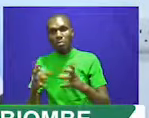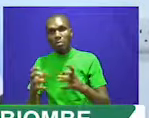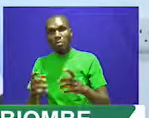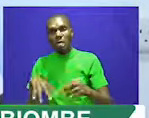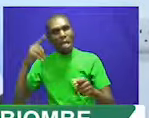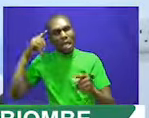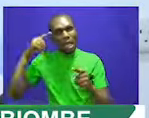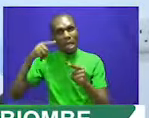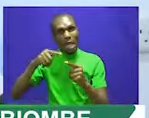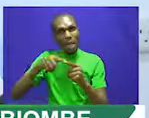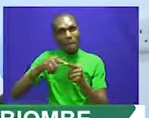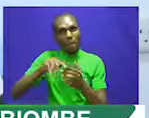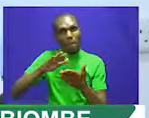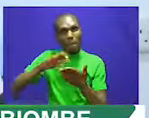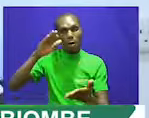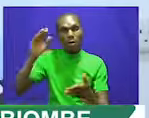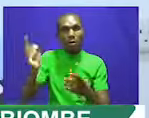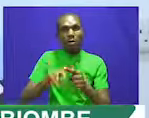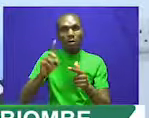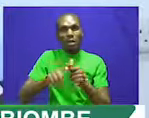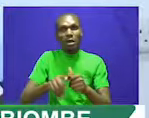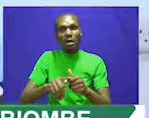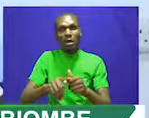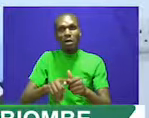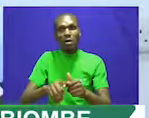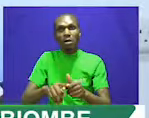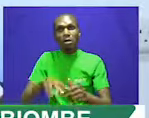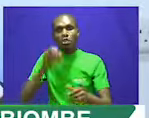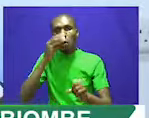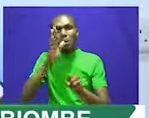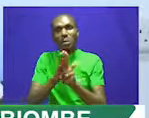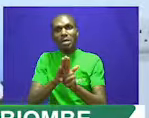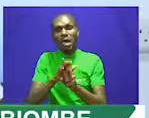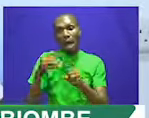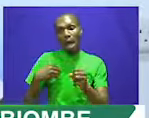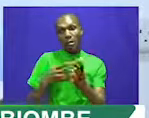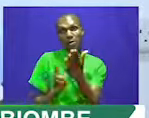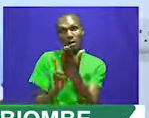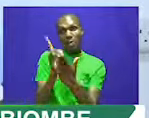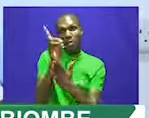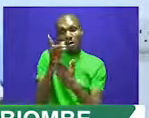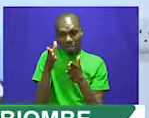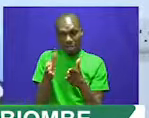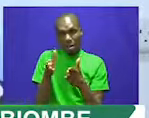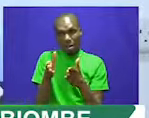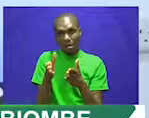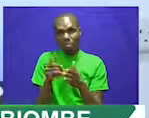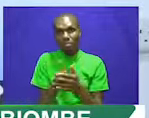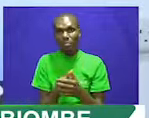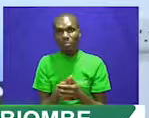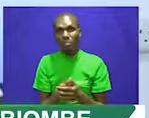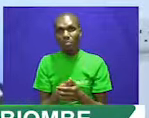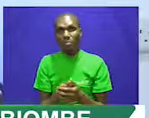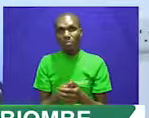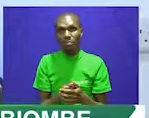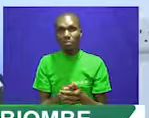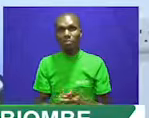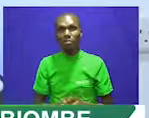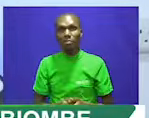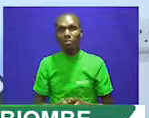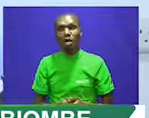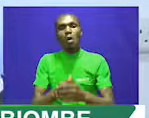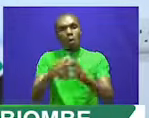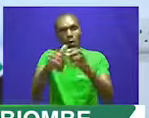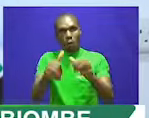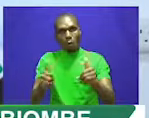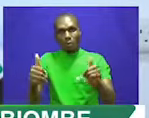yene no akishanga development ya bere Kisii County essentia ere